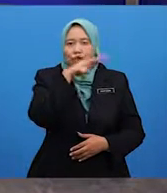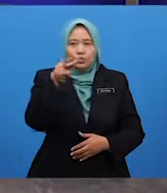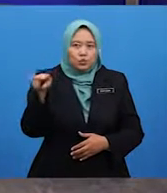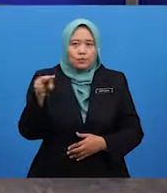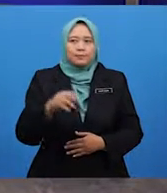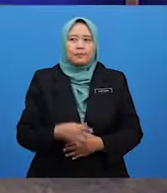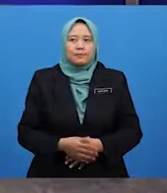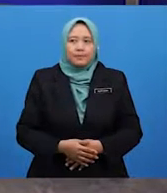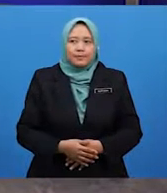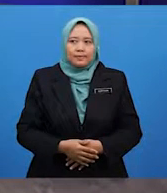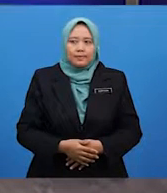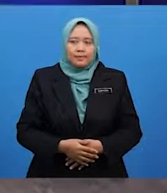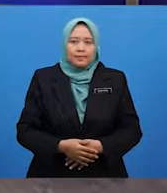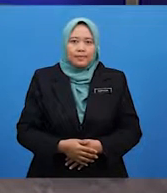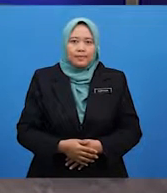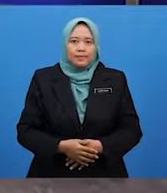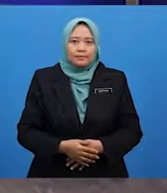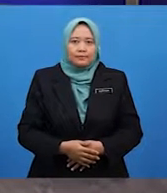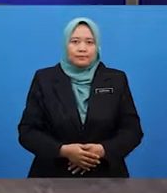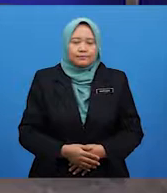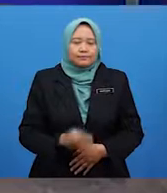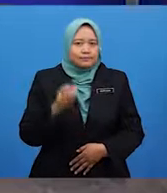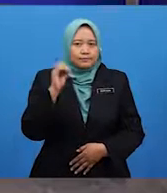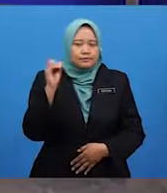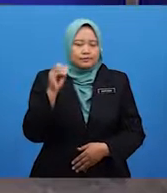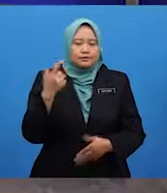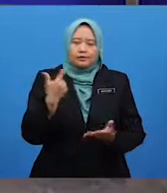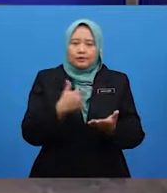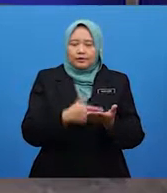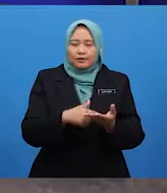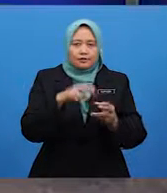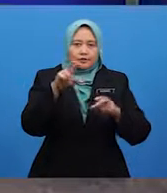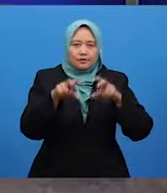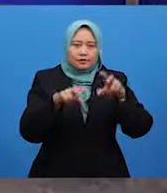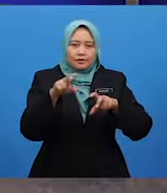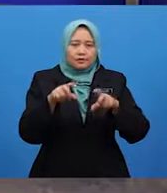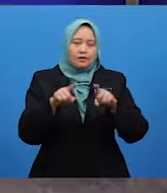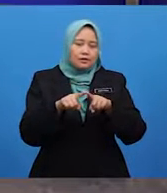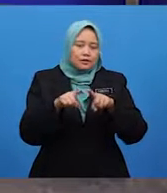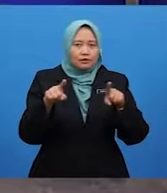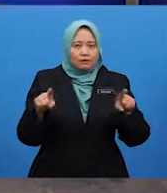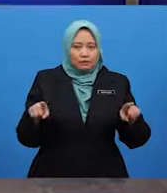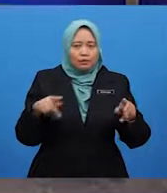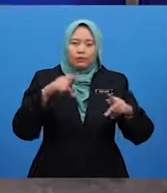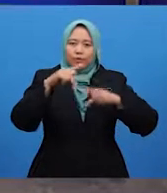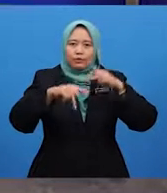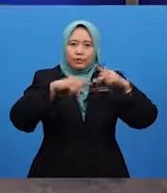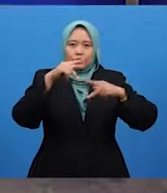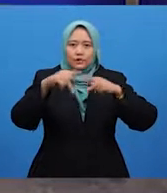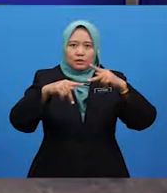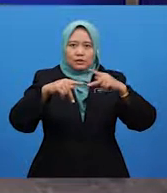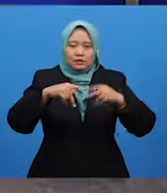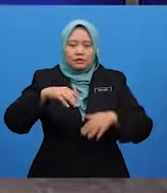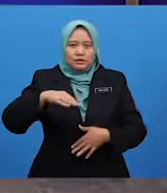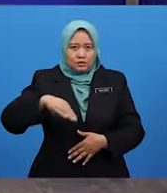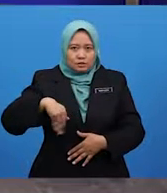Dan pada peringkat ini, tiada lagi kajian dilakukan. Namun, proses sebelum menghasilkan semasa dan